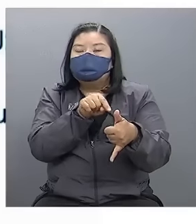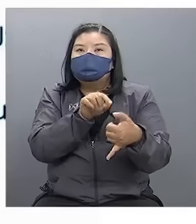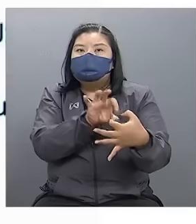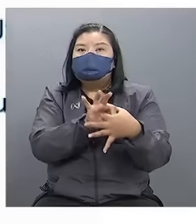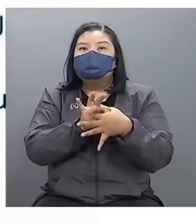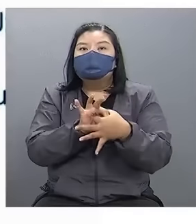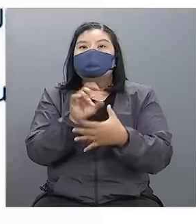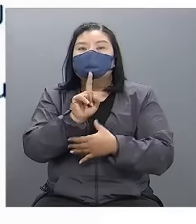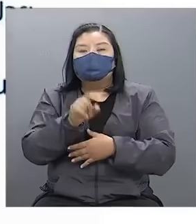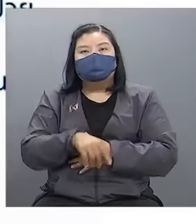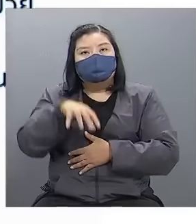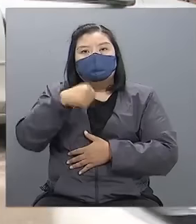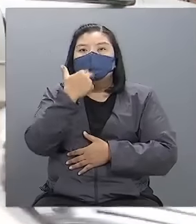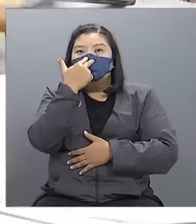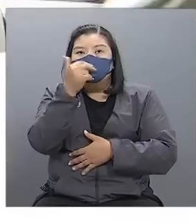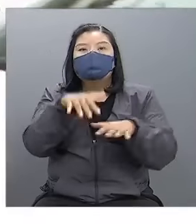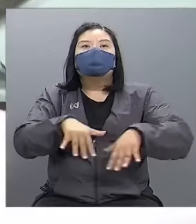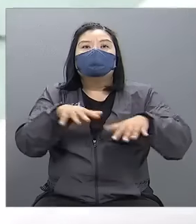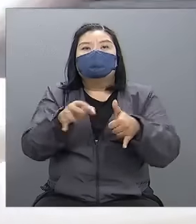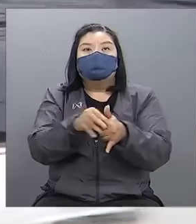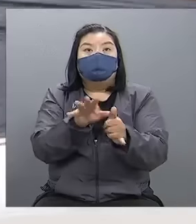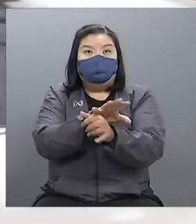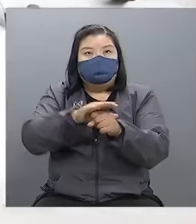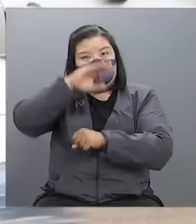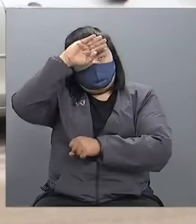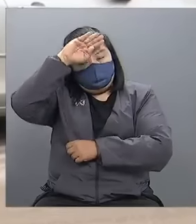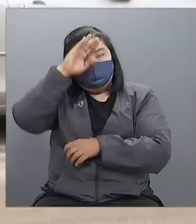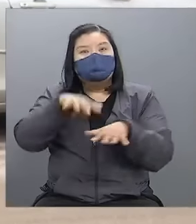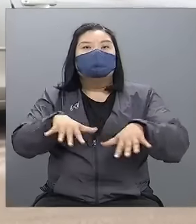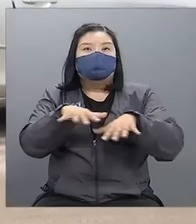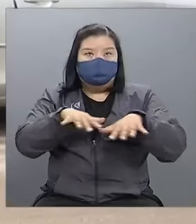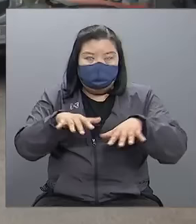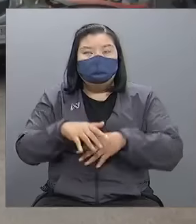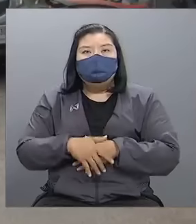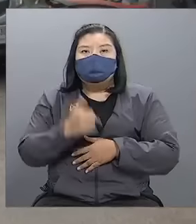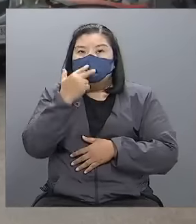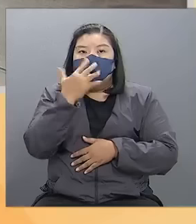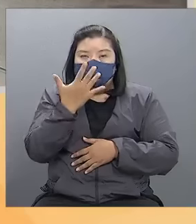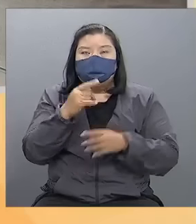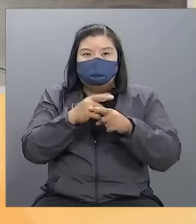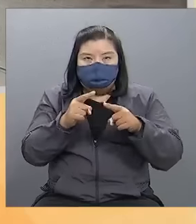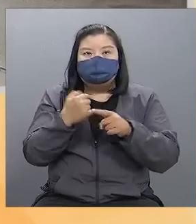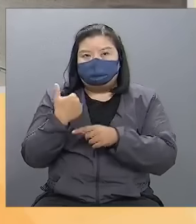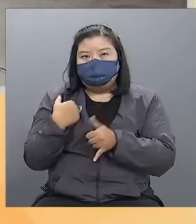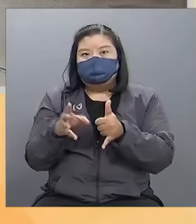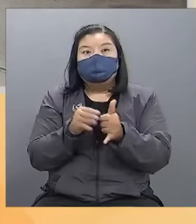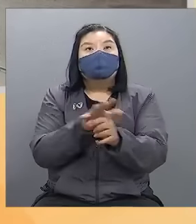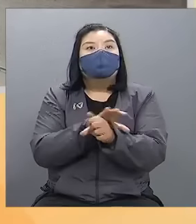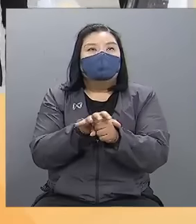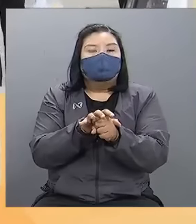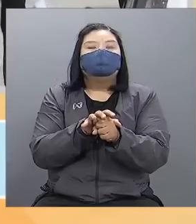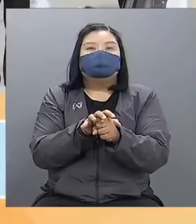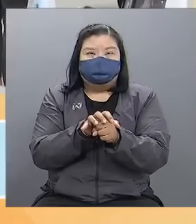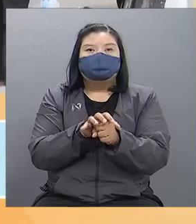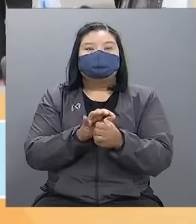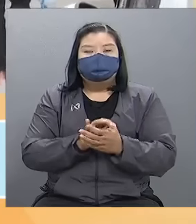เขียว อาการไม่มาก มีภาวะที่เชือ nutrที่